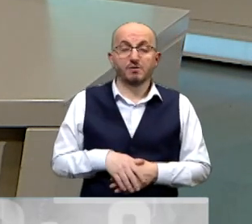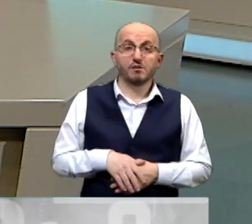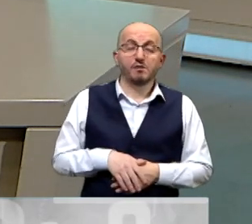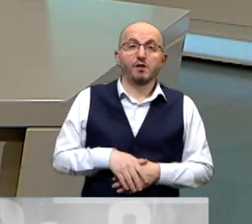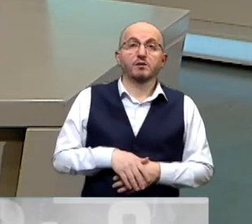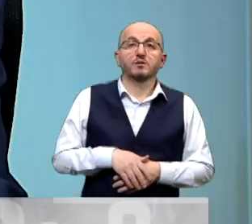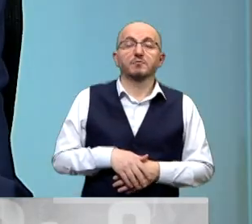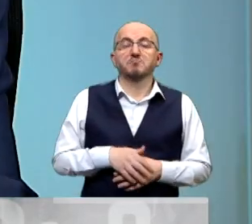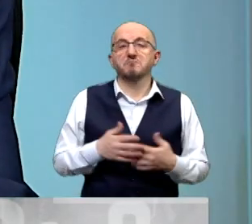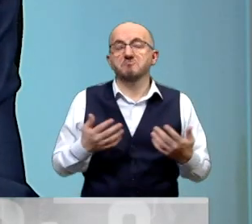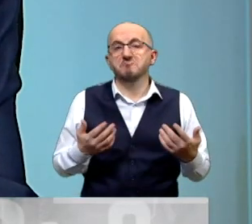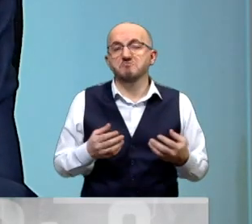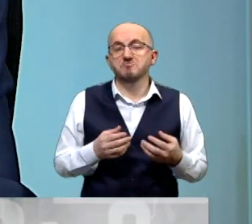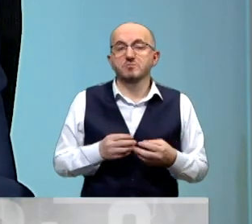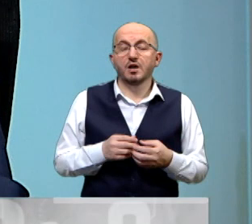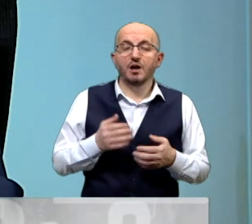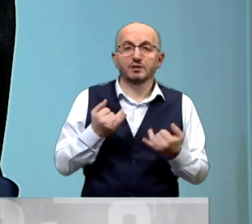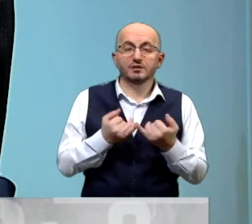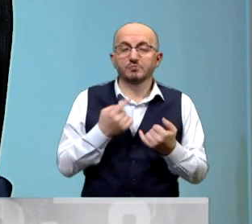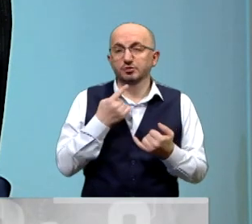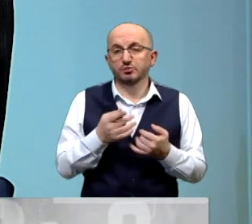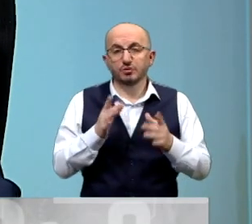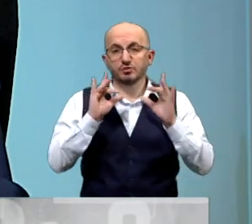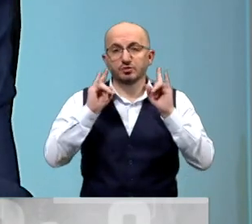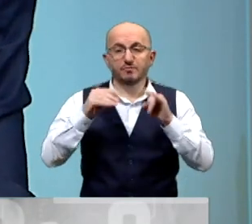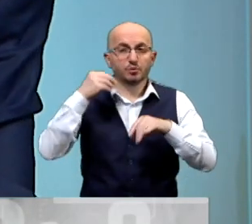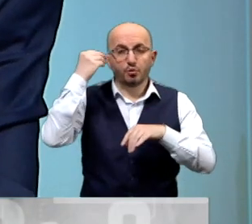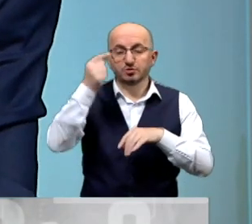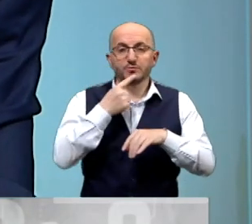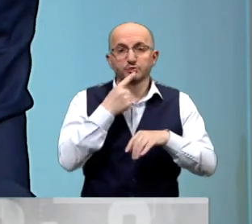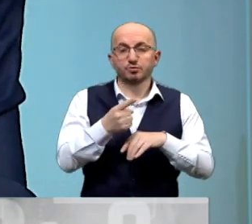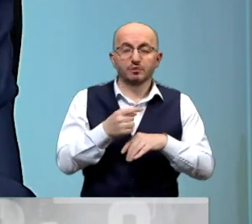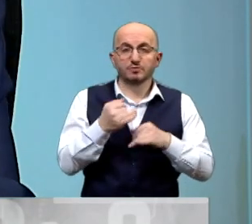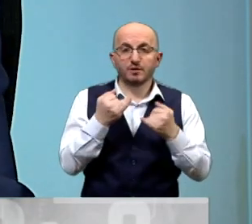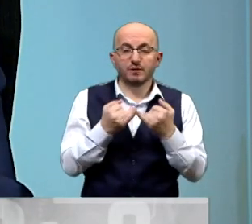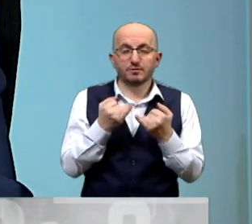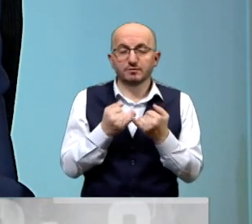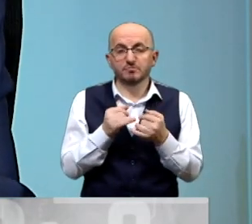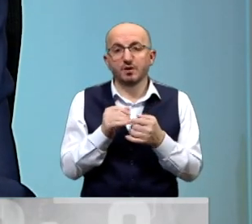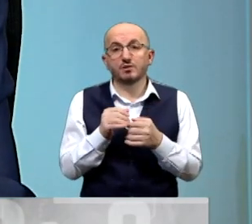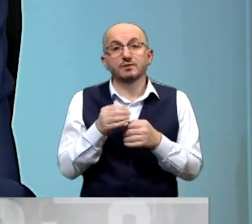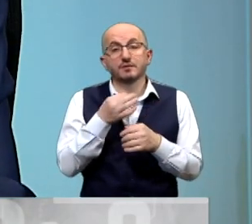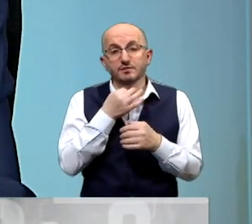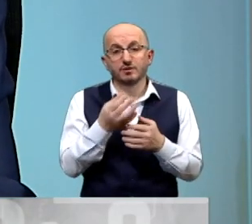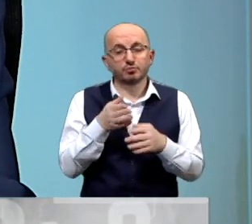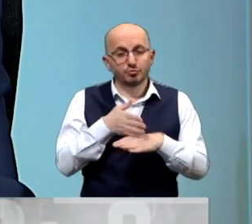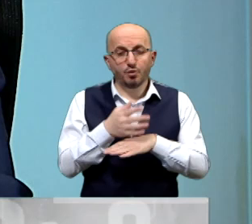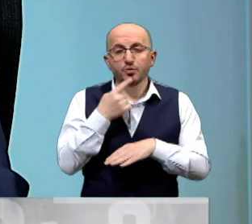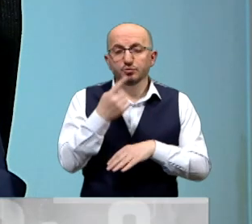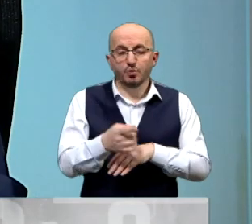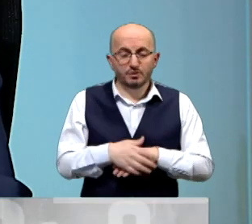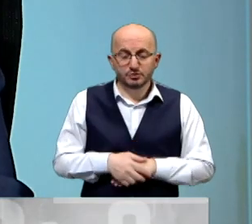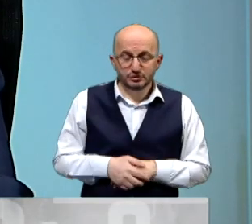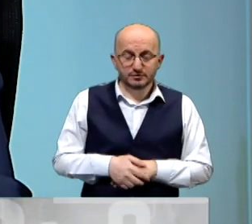hafızalar var işte kardeşimiz diyor ki camide hocamız söyledi Kardeşim meslektaşımıza teşekkür ediyorum doğru şey